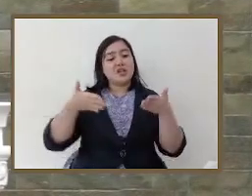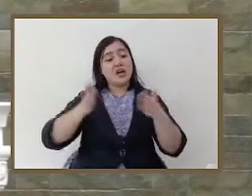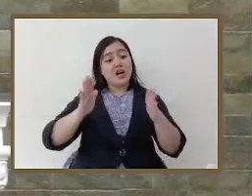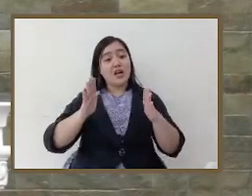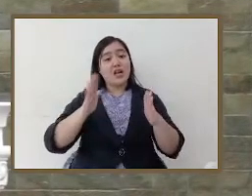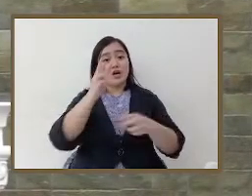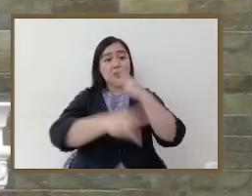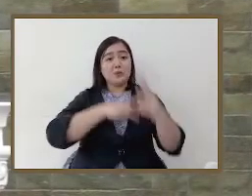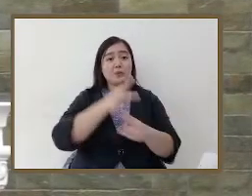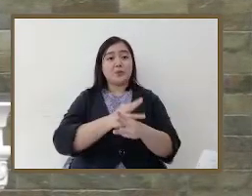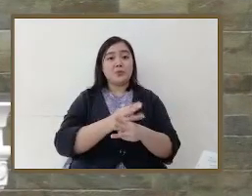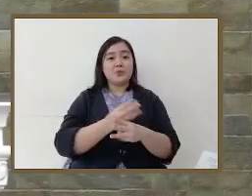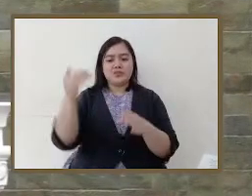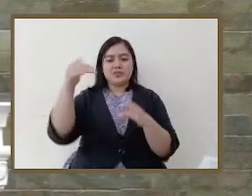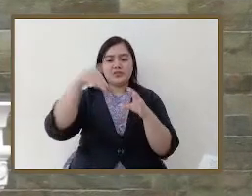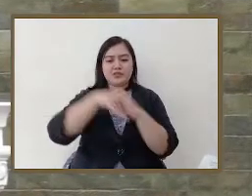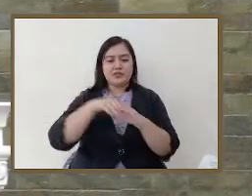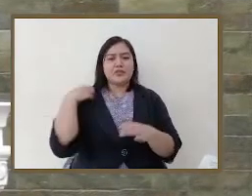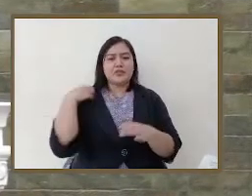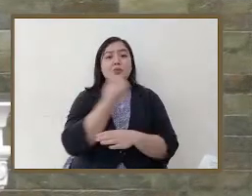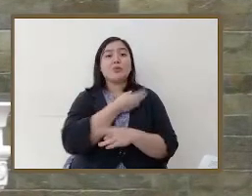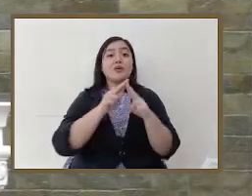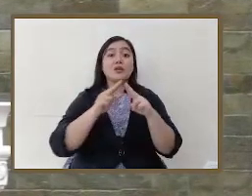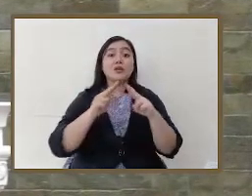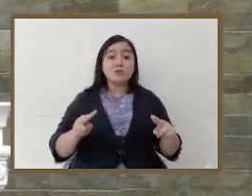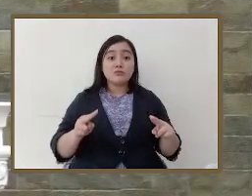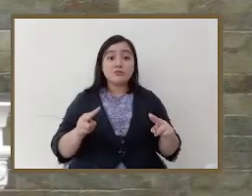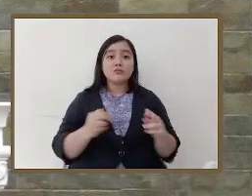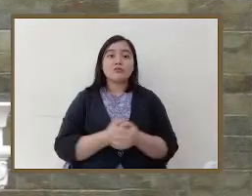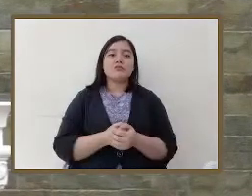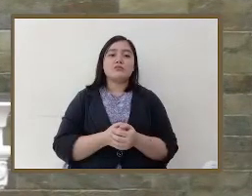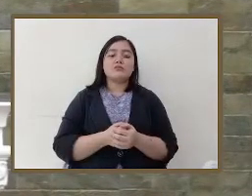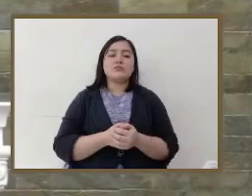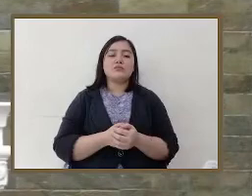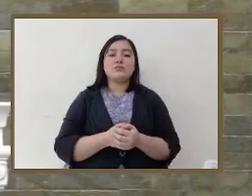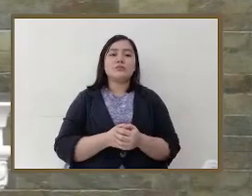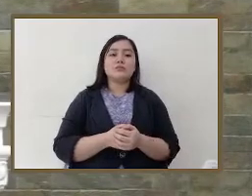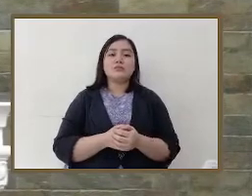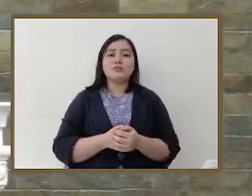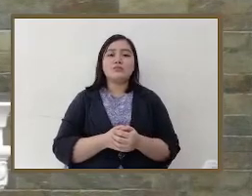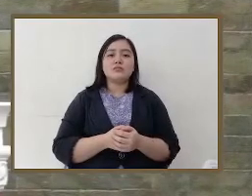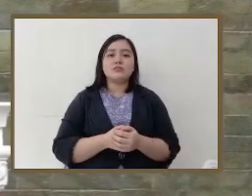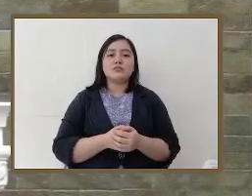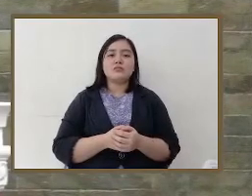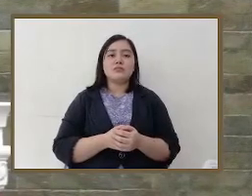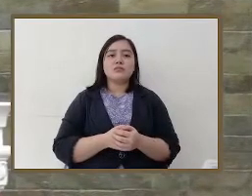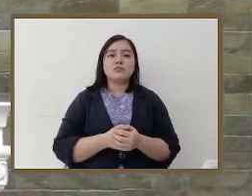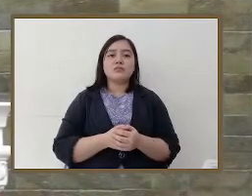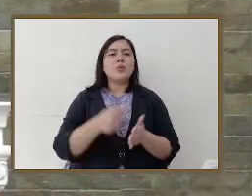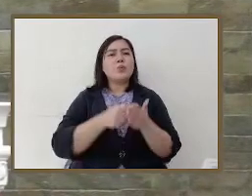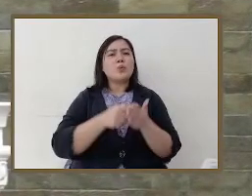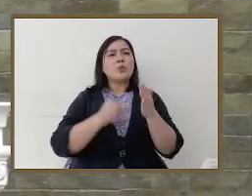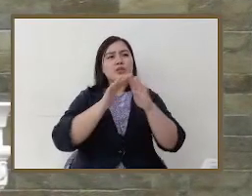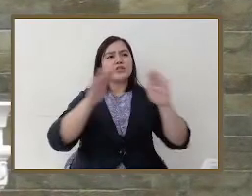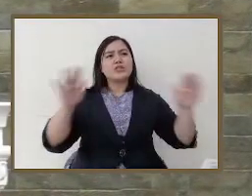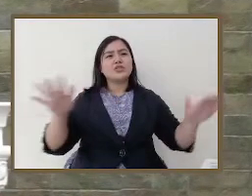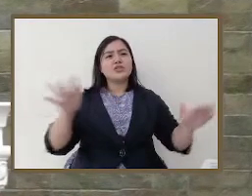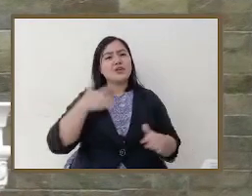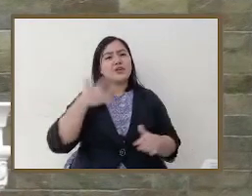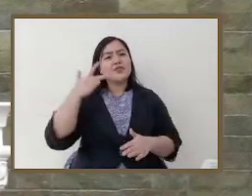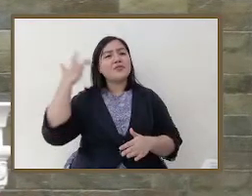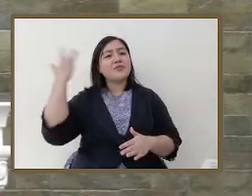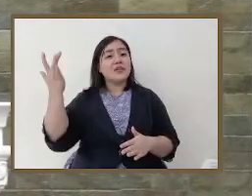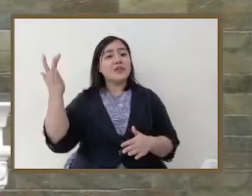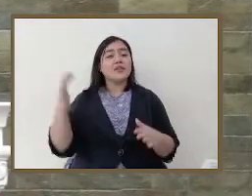ating tahanan. You understand kung anong nararamdaman, kapatid? Listen, anong nararamdaman ng ating mga anak sa loob ng tahanan natin?